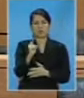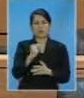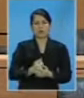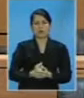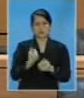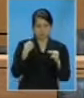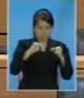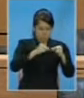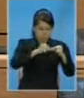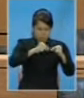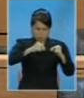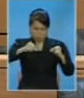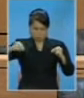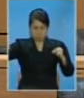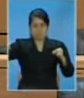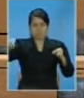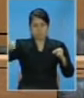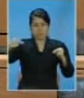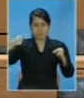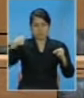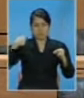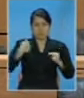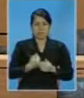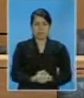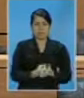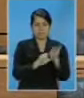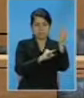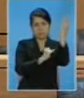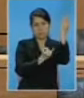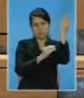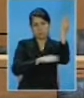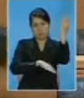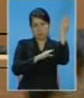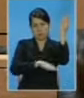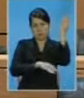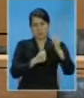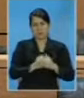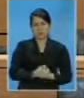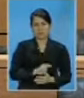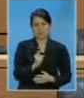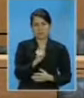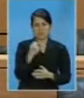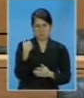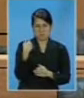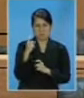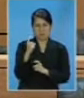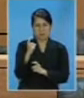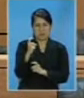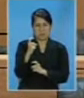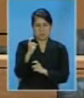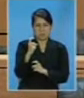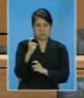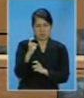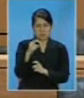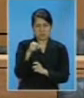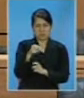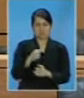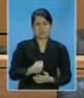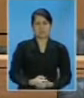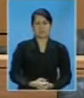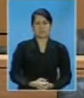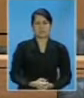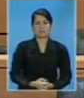ากสายไฟเบอร์ออปติกไปในพื้นที่จังหวัดชายแดนภาคใต้เป็นพื้นที่ที่ค่อนข้างจะอันตรายประเด็นเหล่านี้เป็นส่วนหนึ่